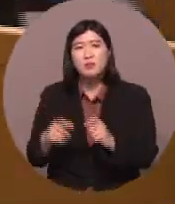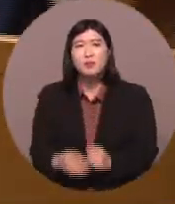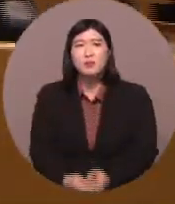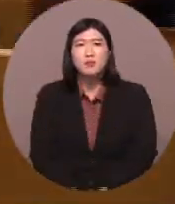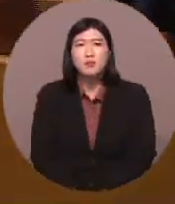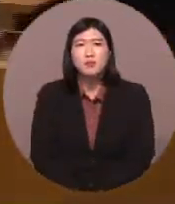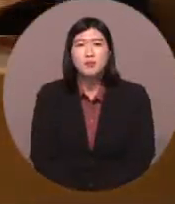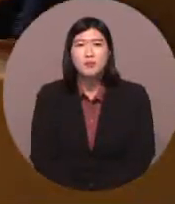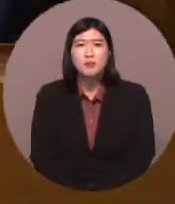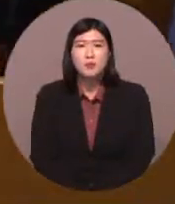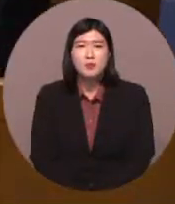판시했다 입니다